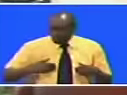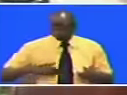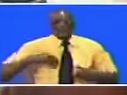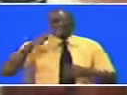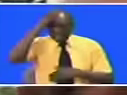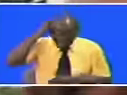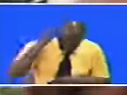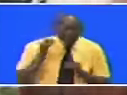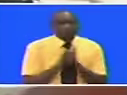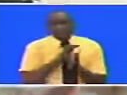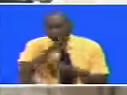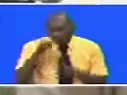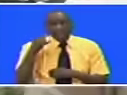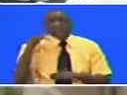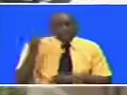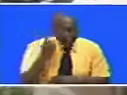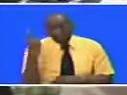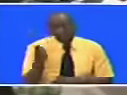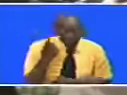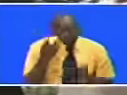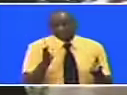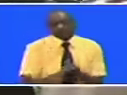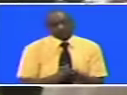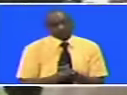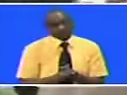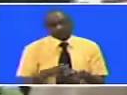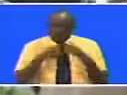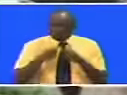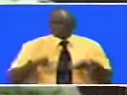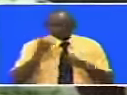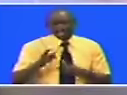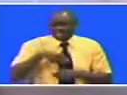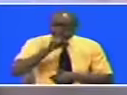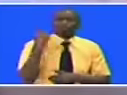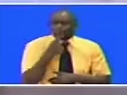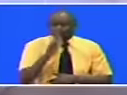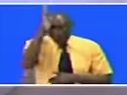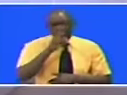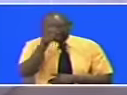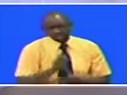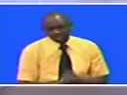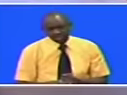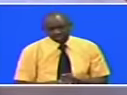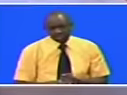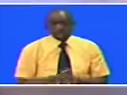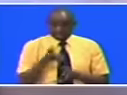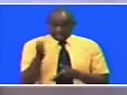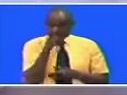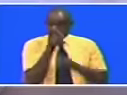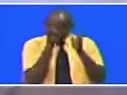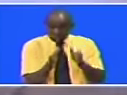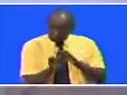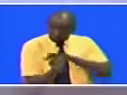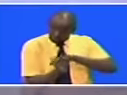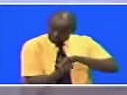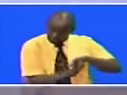Ukunda, Diani mpaka Udhikoni. Kwani yeye ni Mungu? Kando na Bosire aliyehudumu